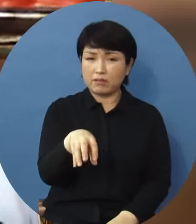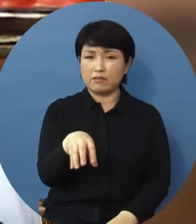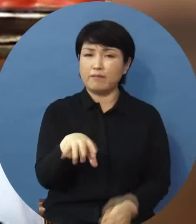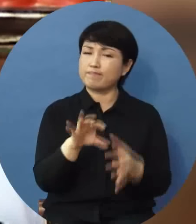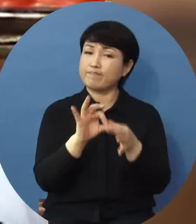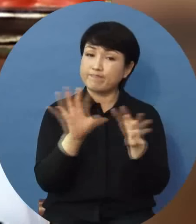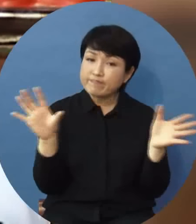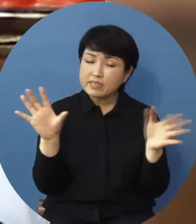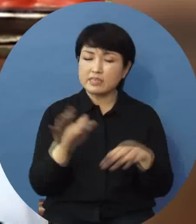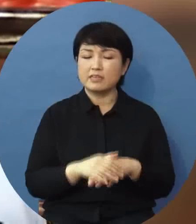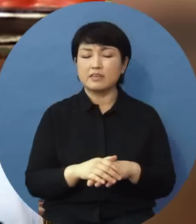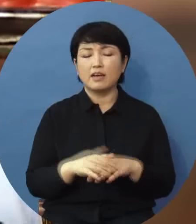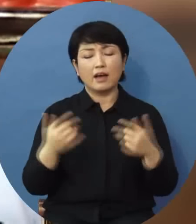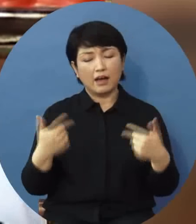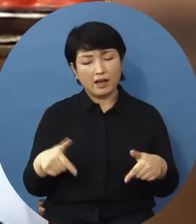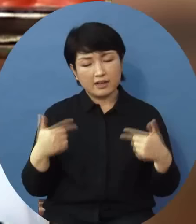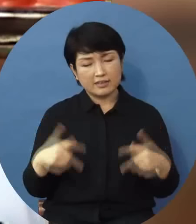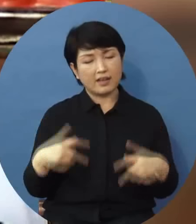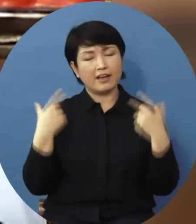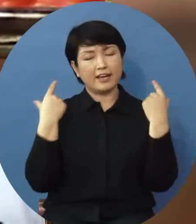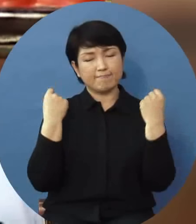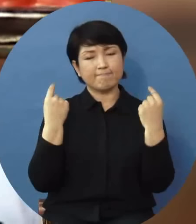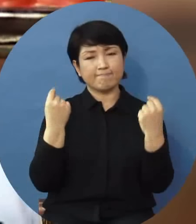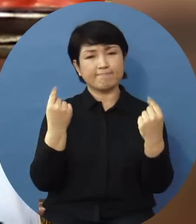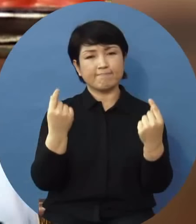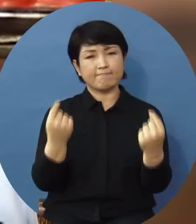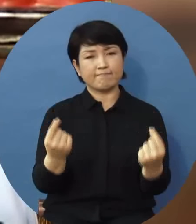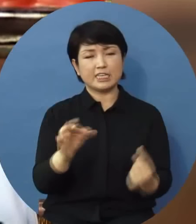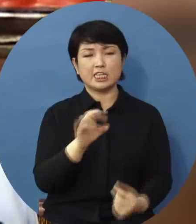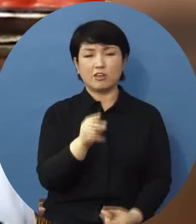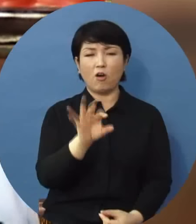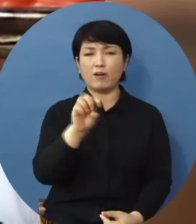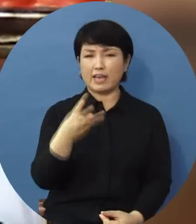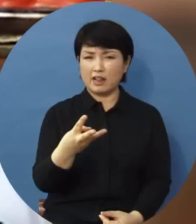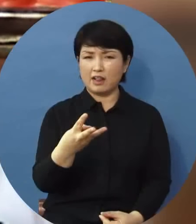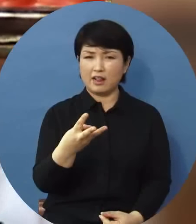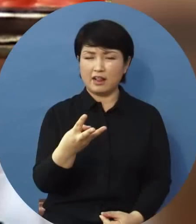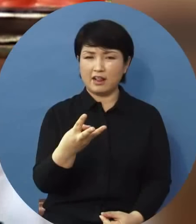어떤 곳에서나 그것이 여일하게 여여하게 되느냐 그거 잘